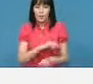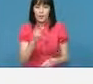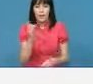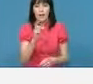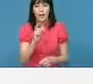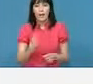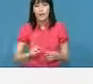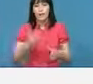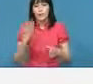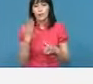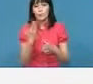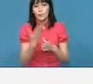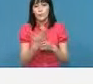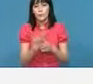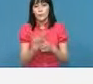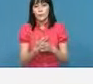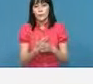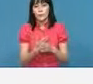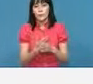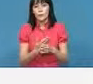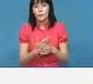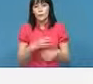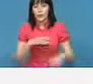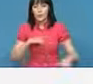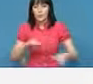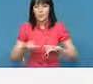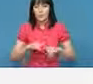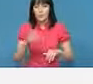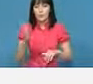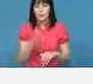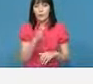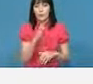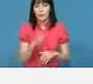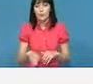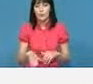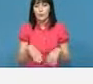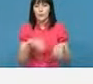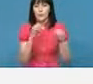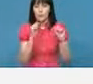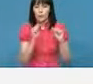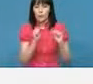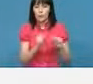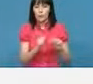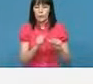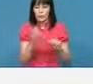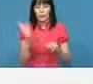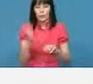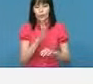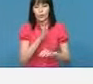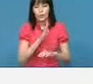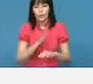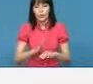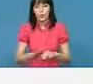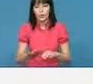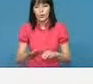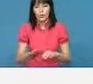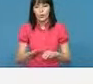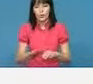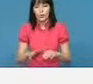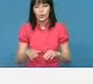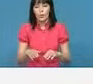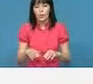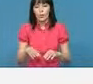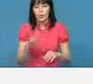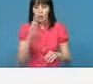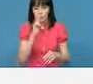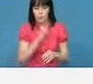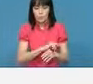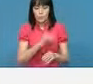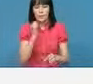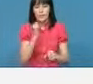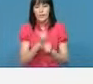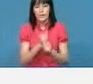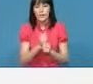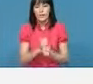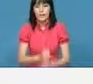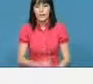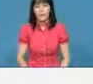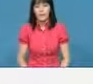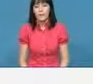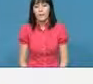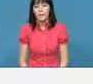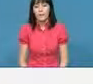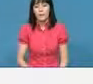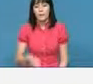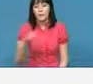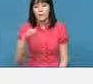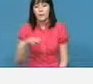ету, қылмыспен күресу, құқық бұзушылықты болдырмау болғандықтан аянбай қызмет етеміз.